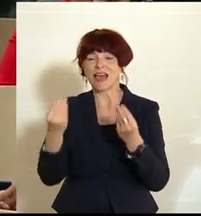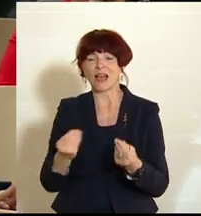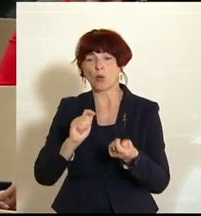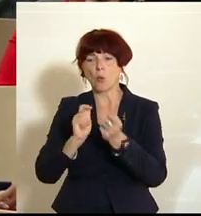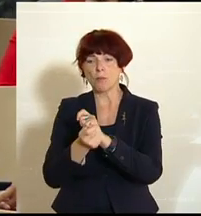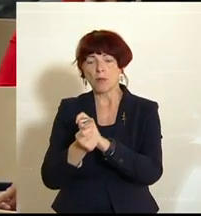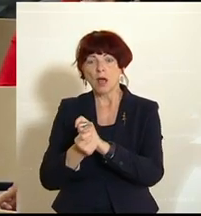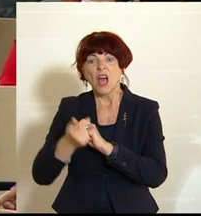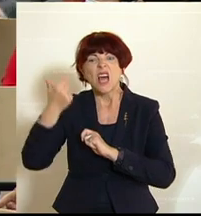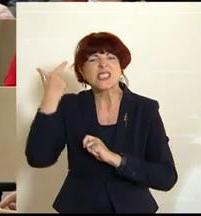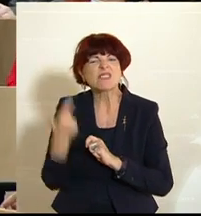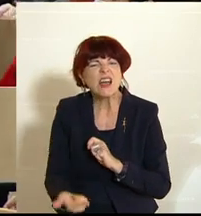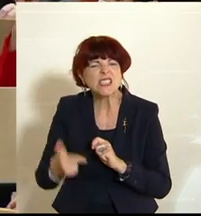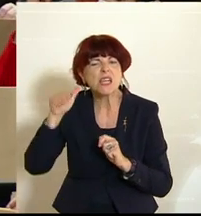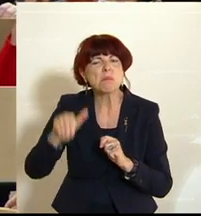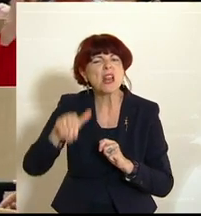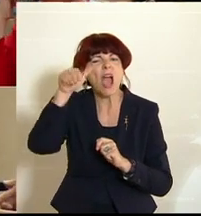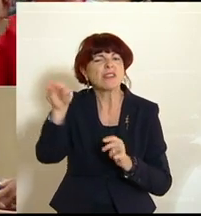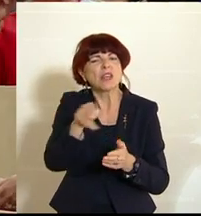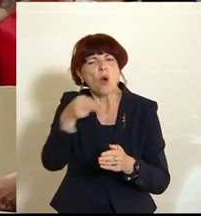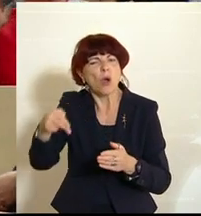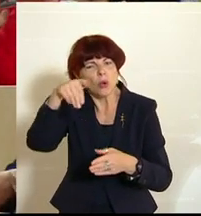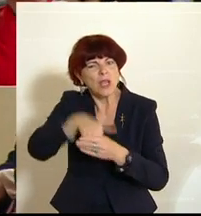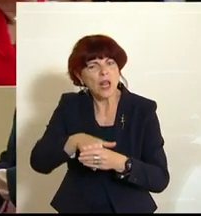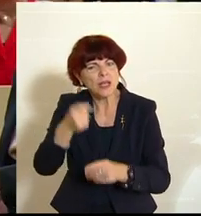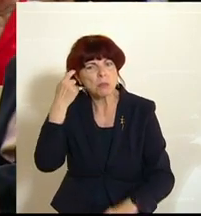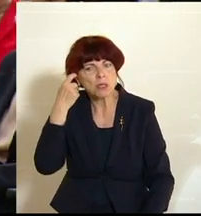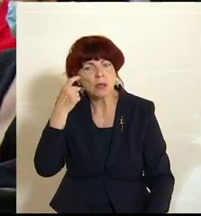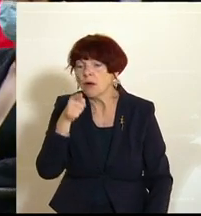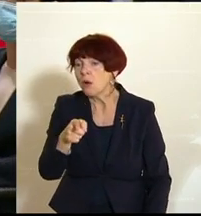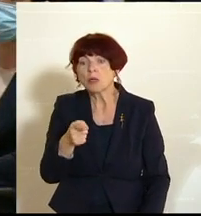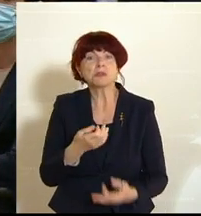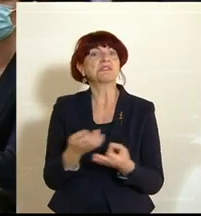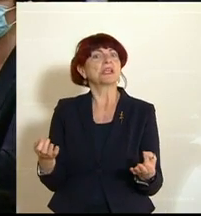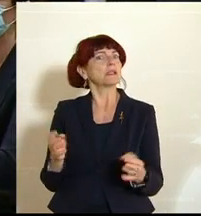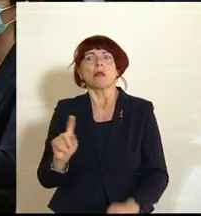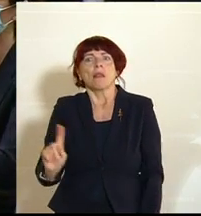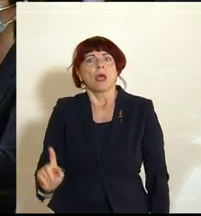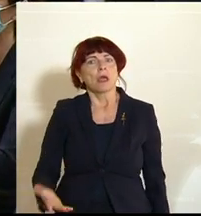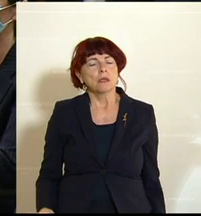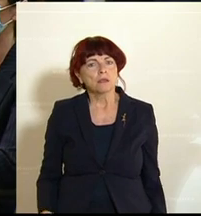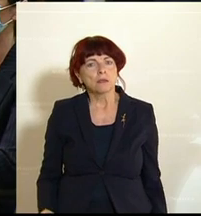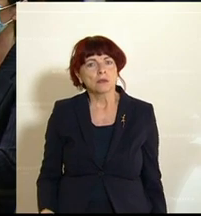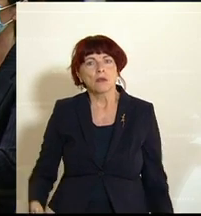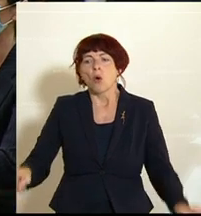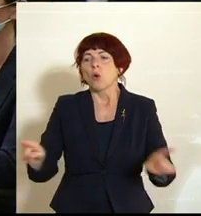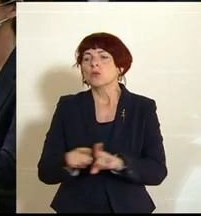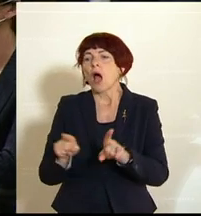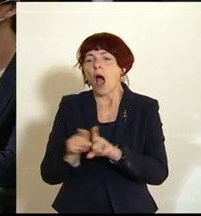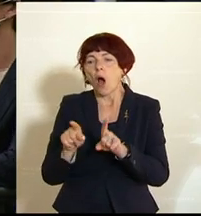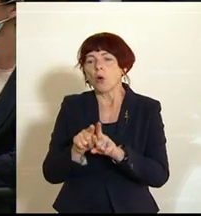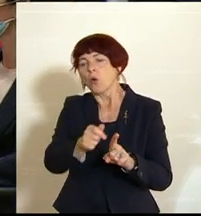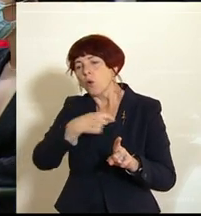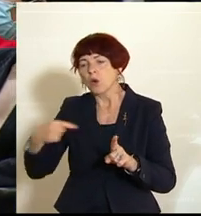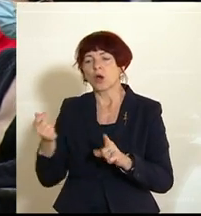Euro, das ist ja nicht nix. Und der gleichzeitig aber wieder den prognostizierten, geschätzten, von uns geschätzten,